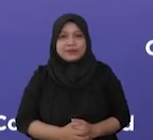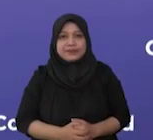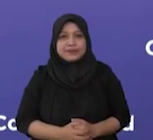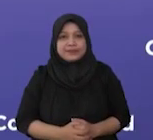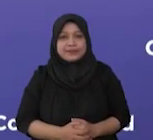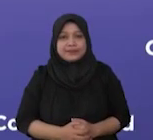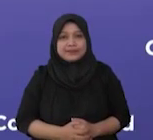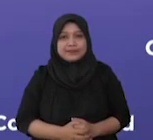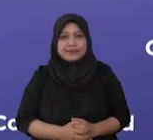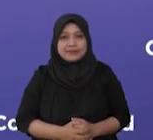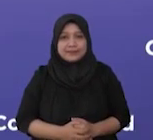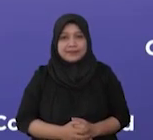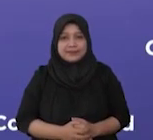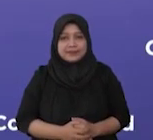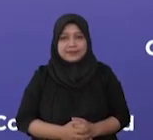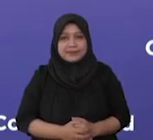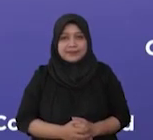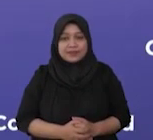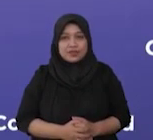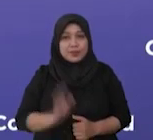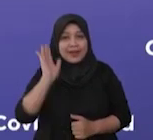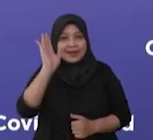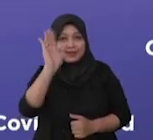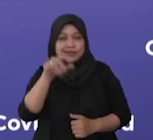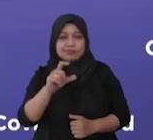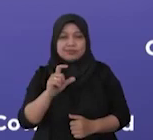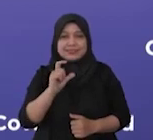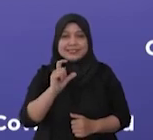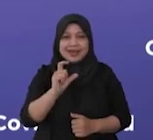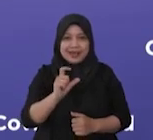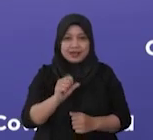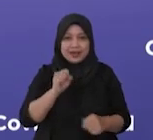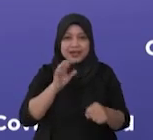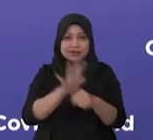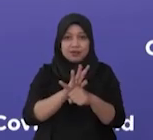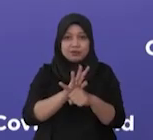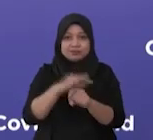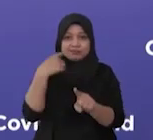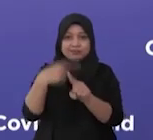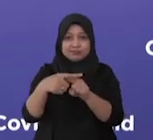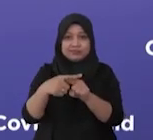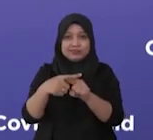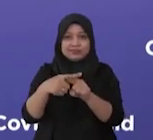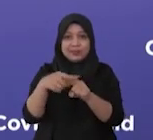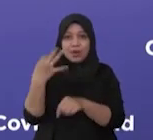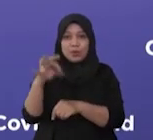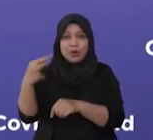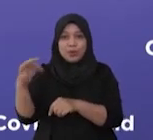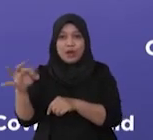untuk kemudian mengurangi menekan jumlah kasus Baru adalah kita